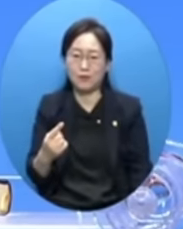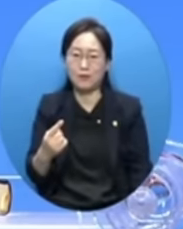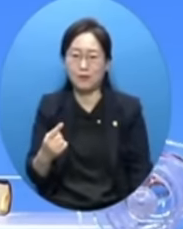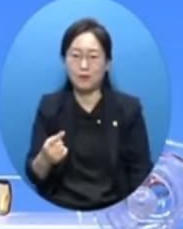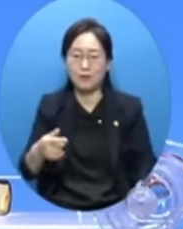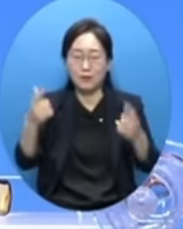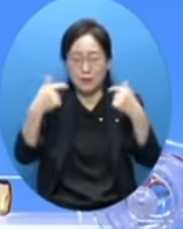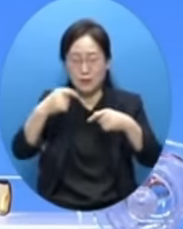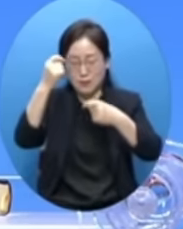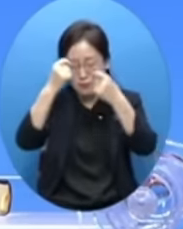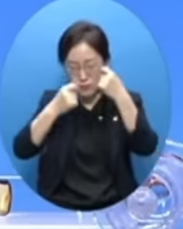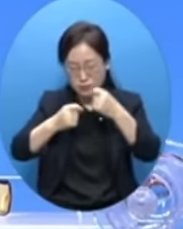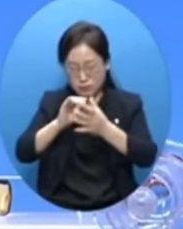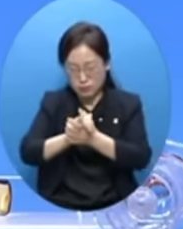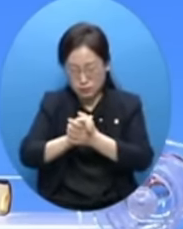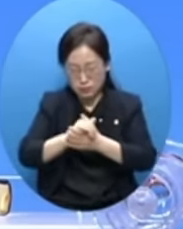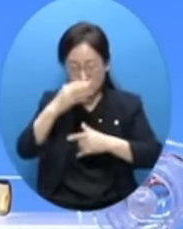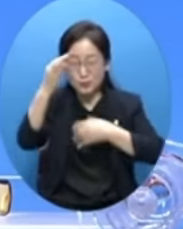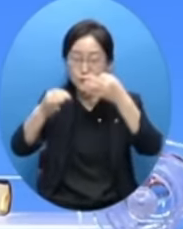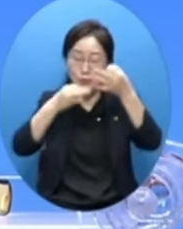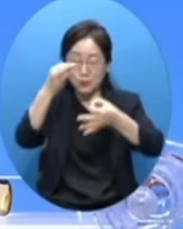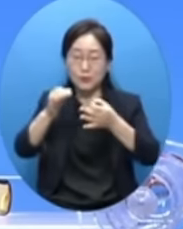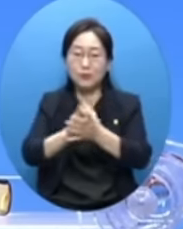주 앞에 눈물 흘리며 부르짖어 기도했습니다.